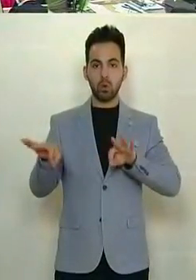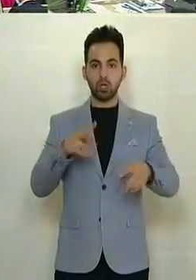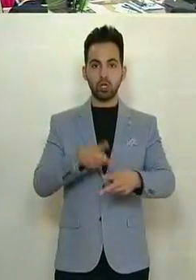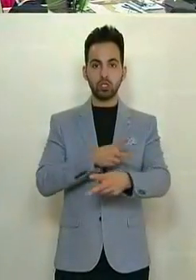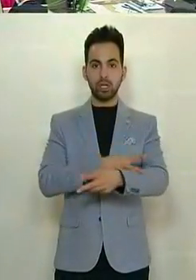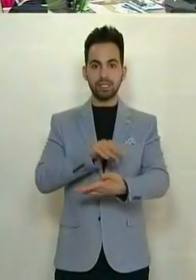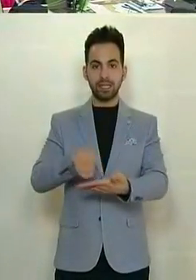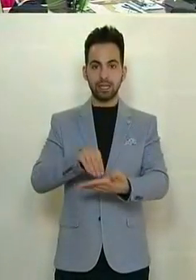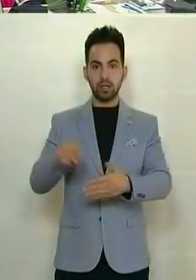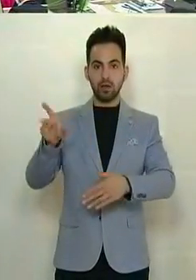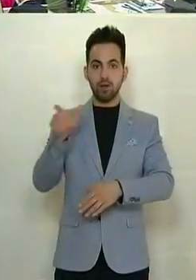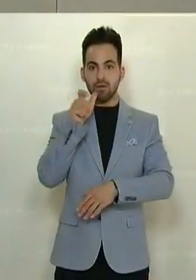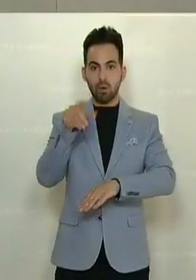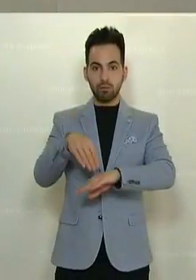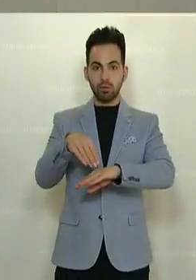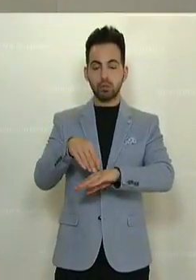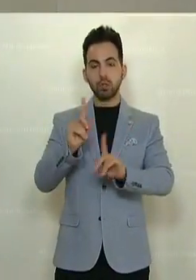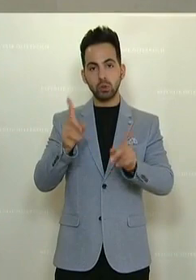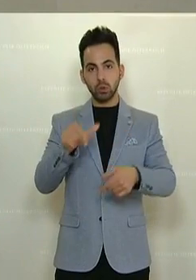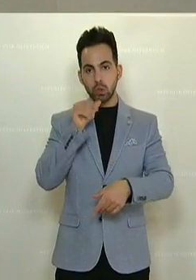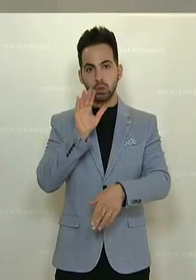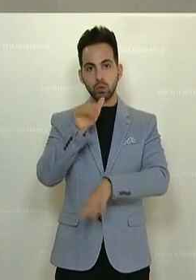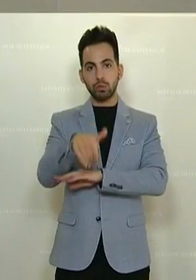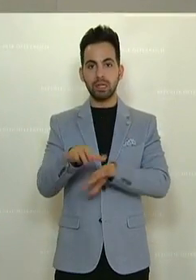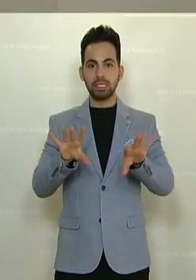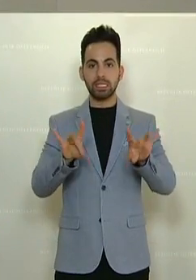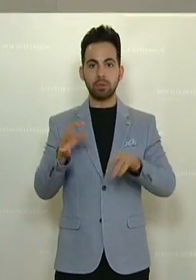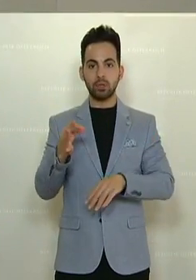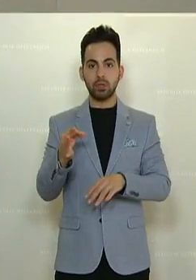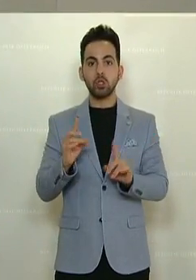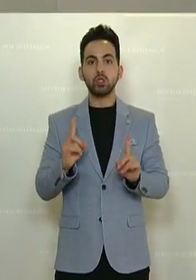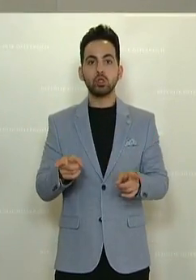Staatssekretären sollen nicht länger als 10 Minuten, das ist eine Sollzeit,